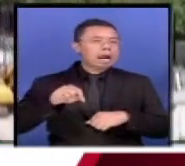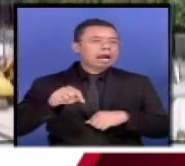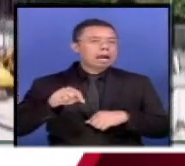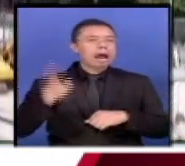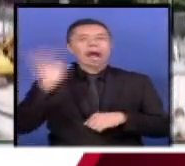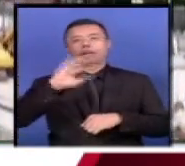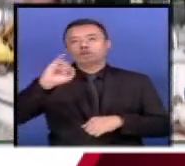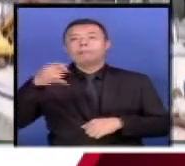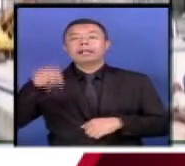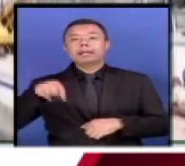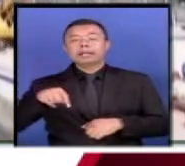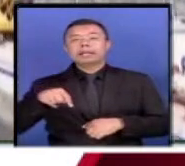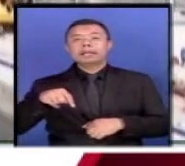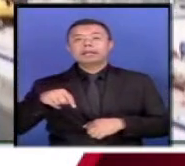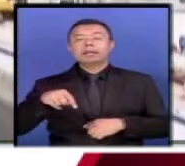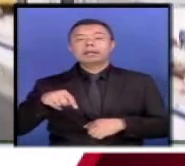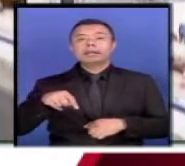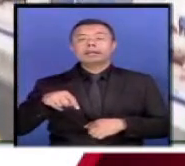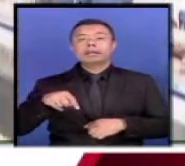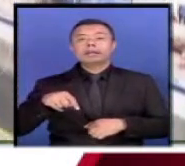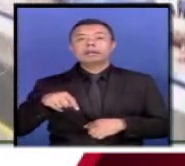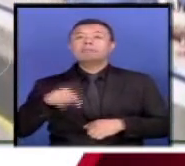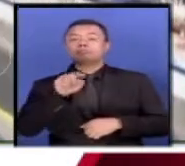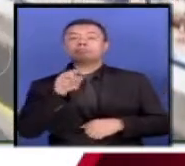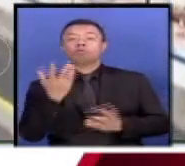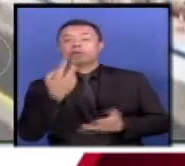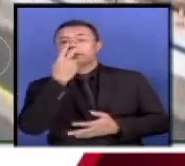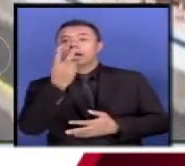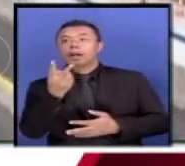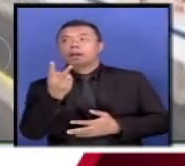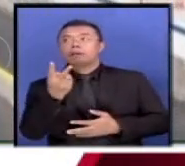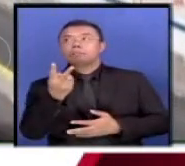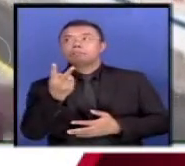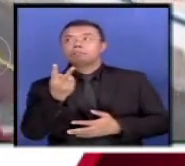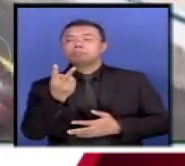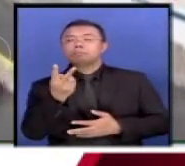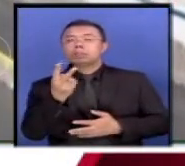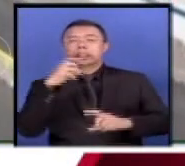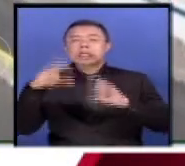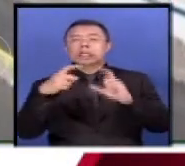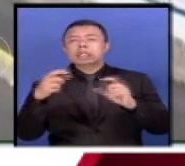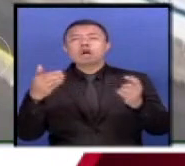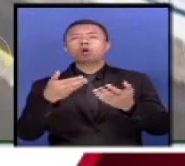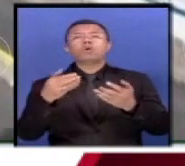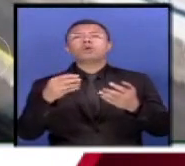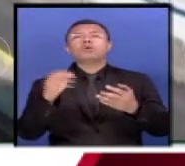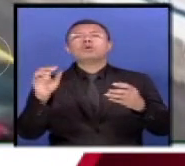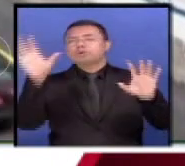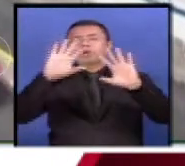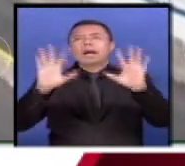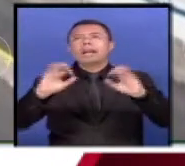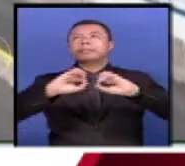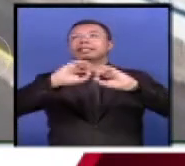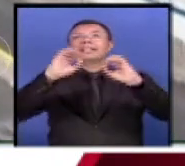hari Jumat ini, H+1 Idul Adha, dan juga Anda mungkin bisa menggambarkan bagaimana udara yang segar di DKI Jakarta. Apakah